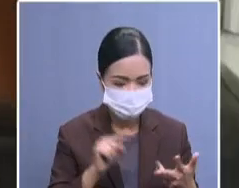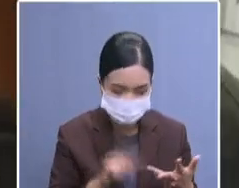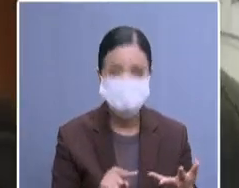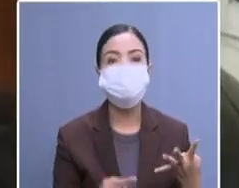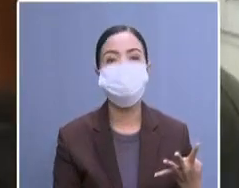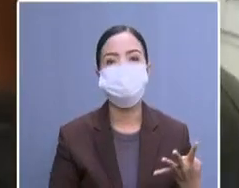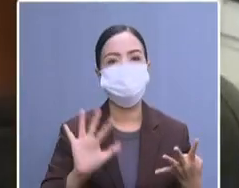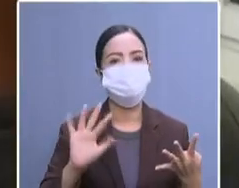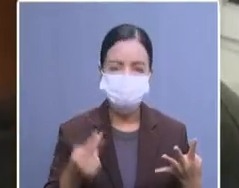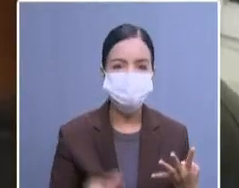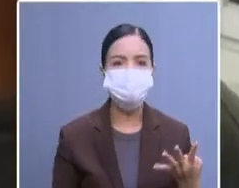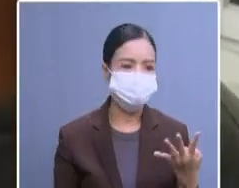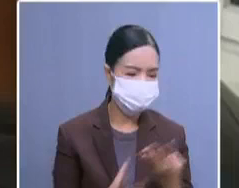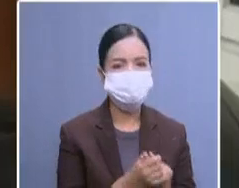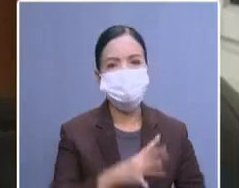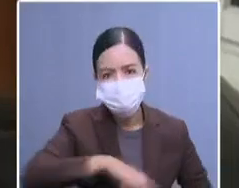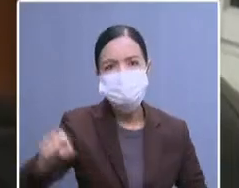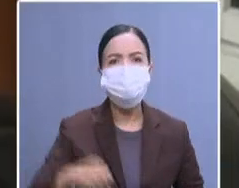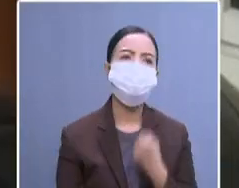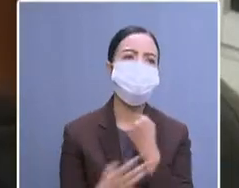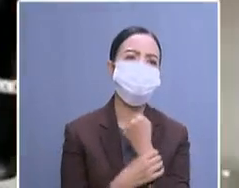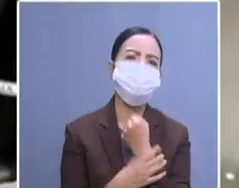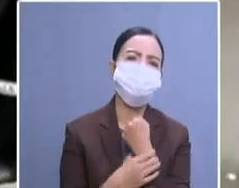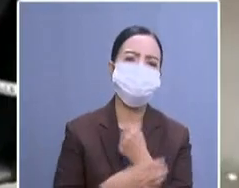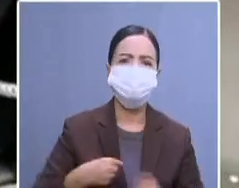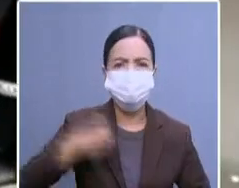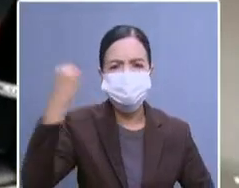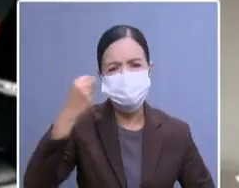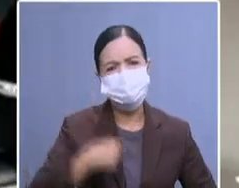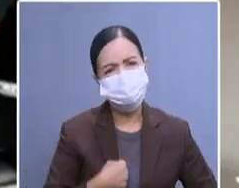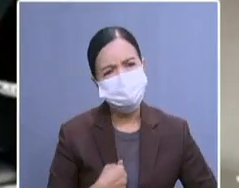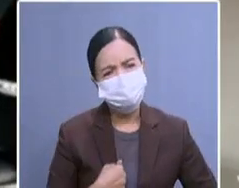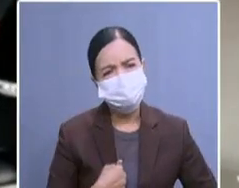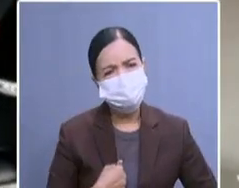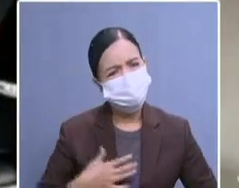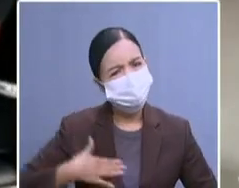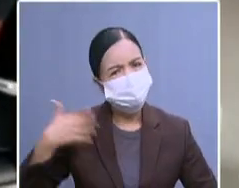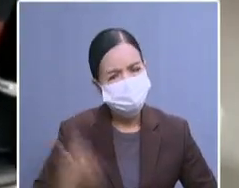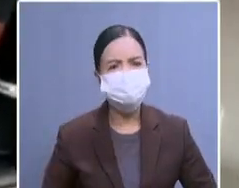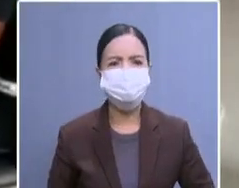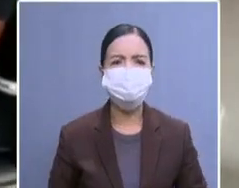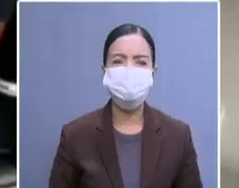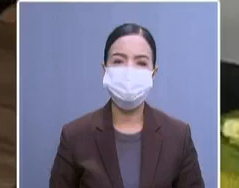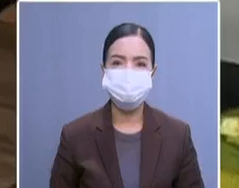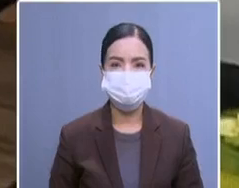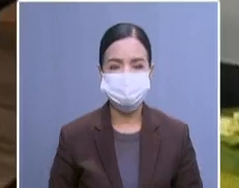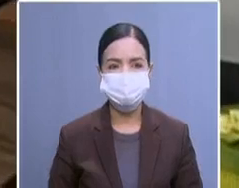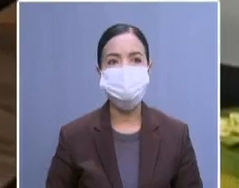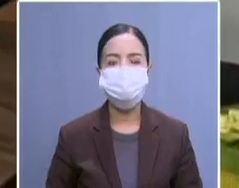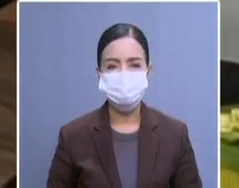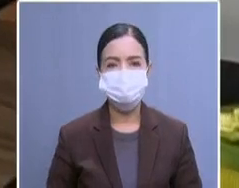ล่าสุดคือ 50,000 บาทเพื่อแลกกับการปล่อยตัวซึ่งตนเองถือว่าหนักที่สุดเลย 50,000 บาทอ่ะไปฟังเสียงผู้เสียห